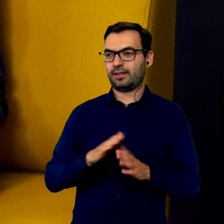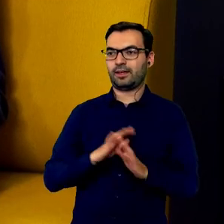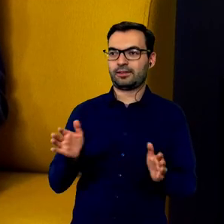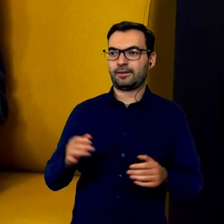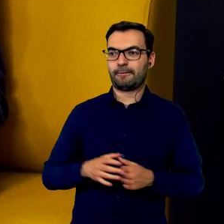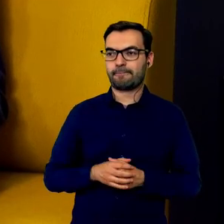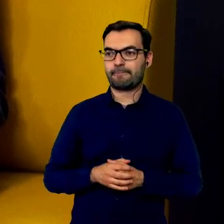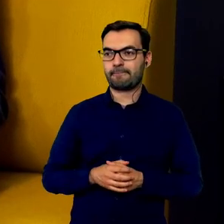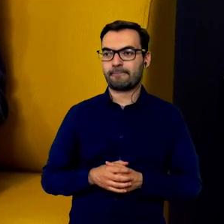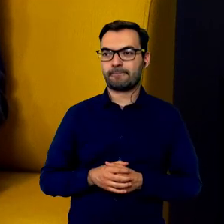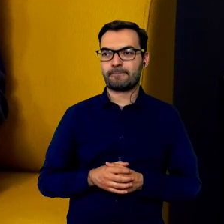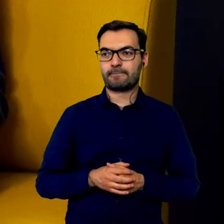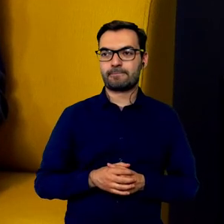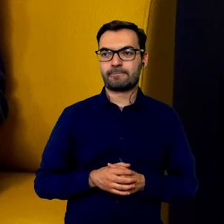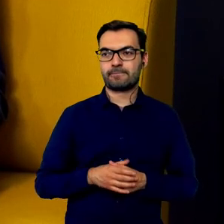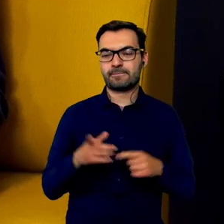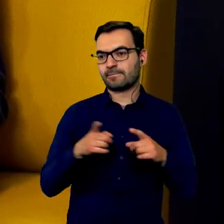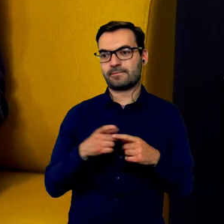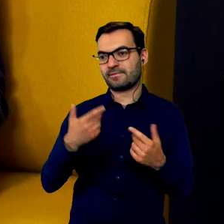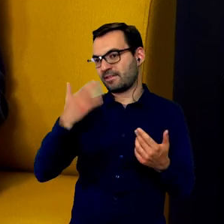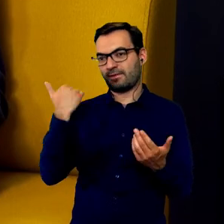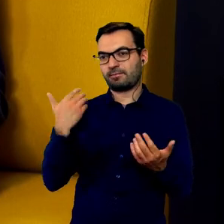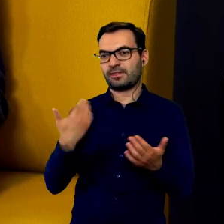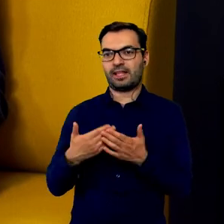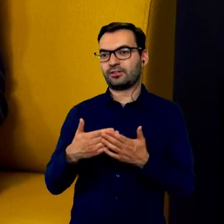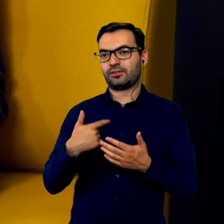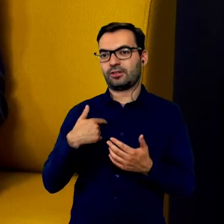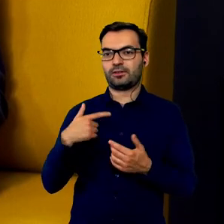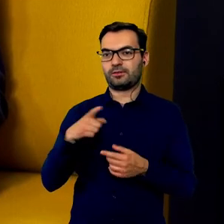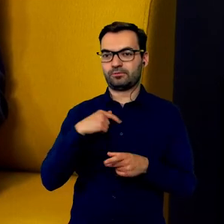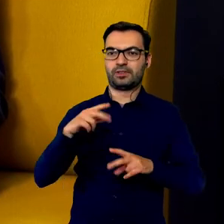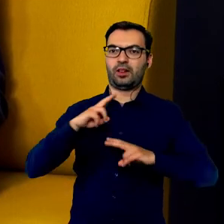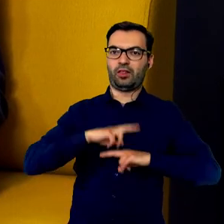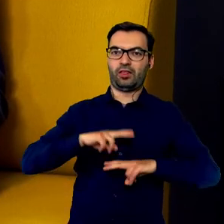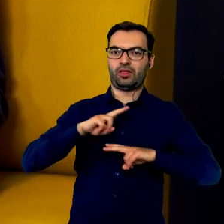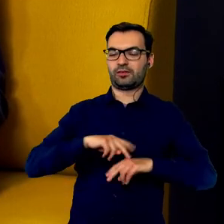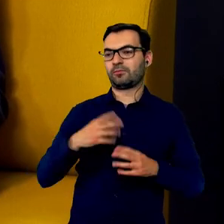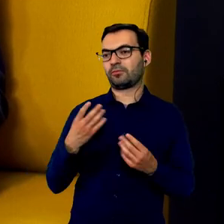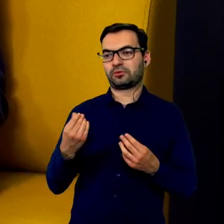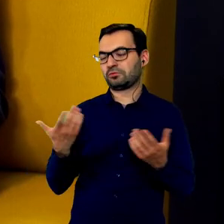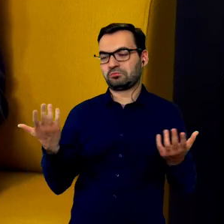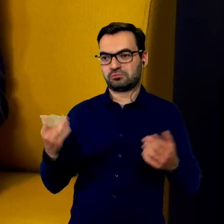rady i nie widzę powodu, dla którego mamy to znosić,